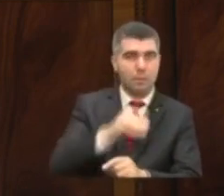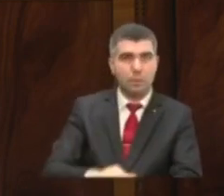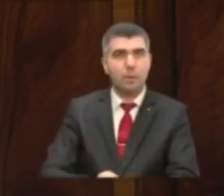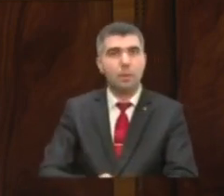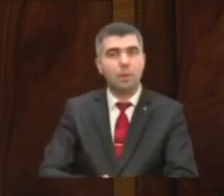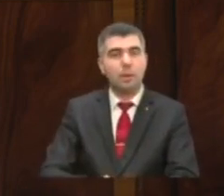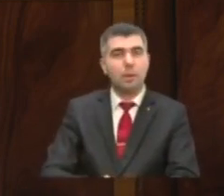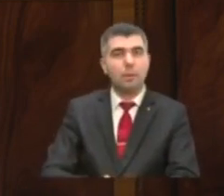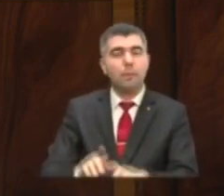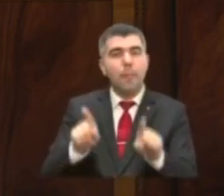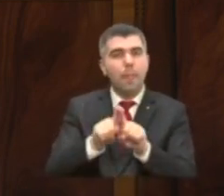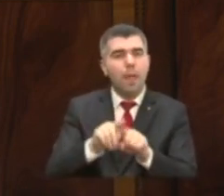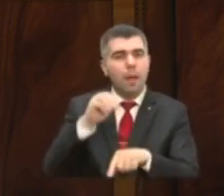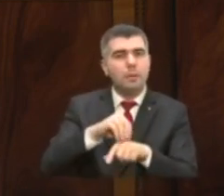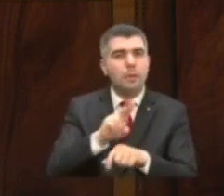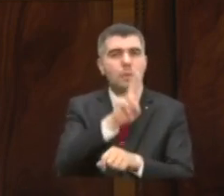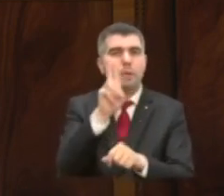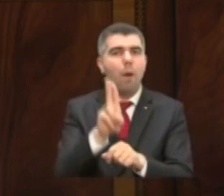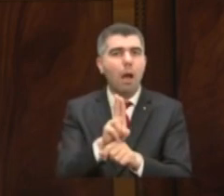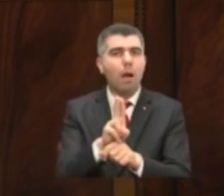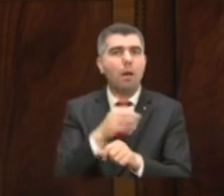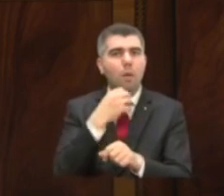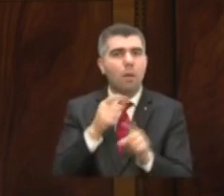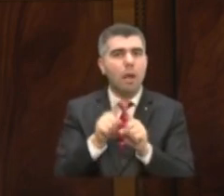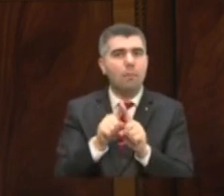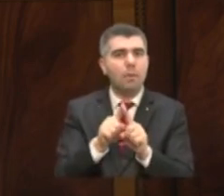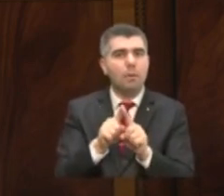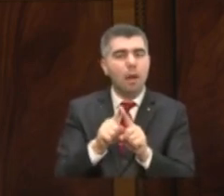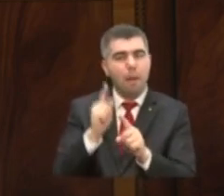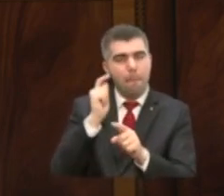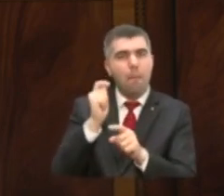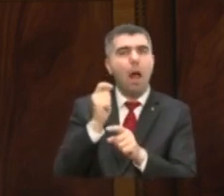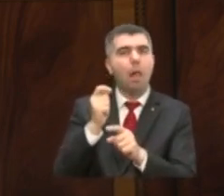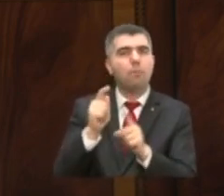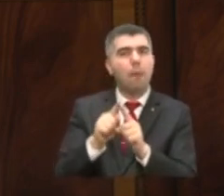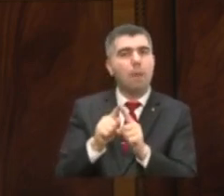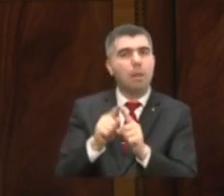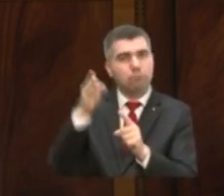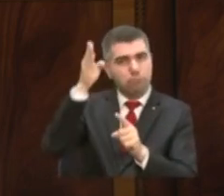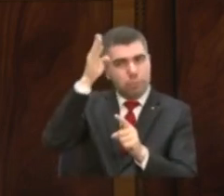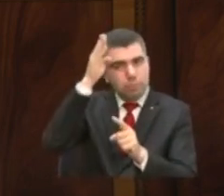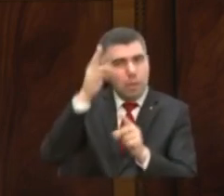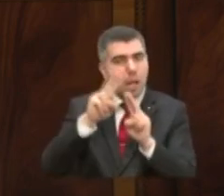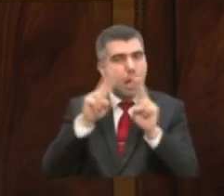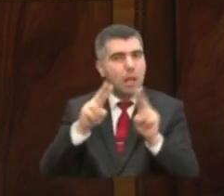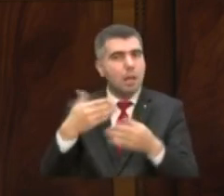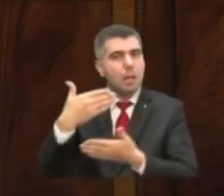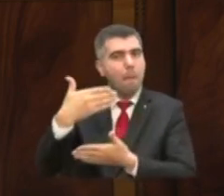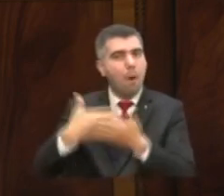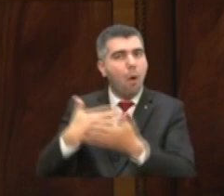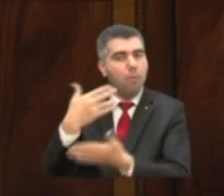يطرح نفسه بحدة بالنسبة لهجرة الكفاءات التي لا تجد فرصة عمل لائقة ولا ظروف